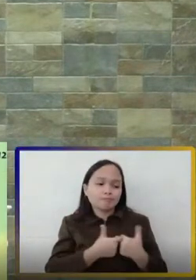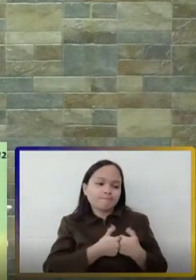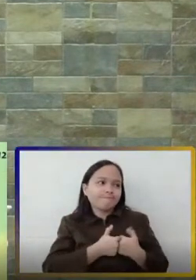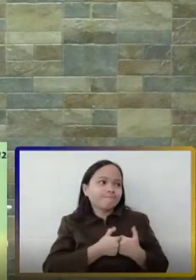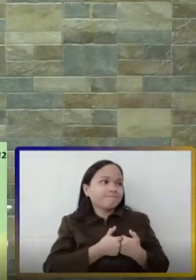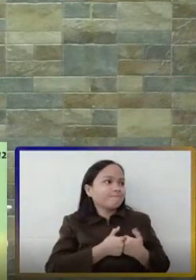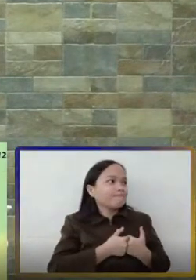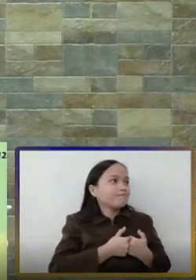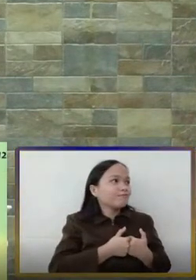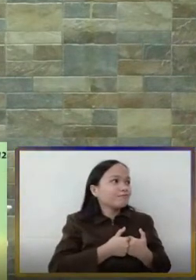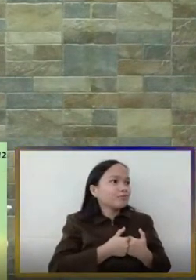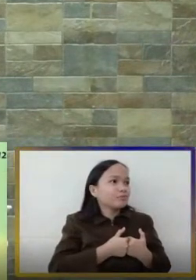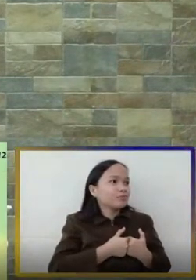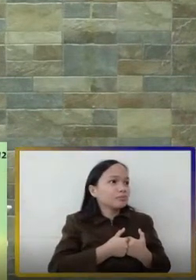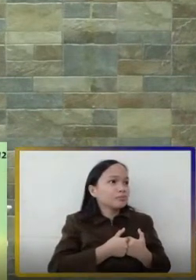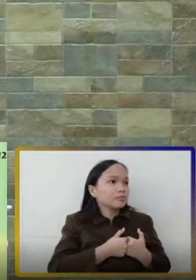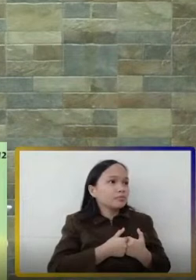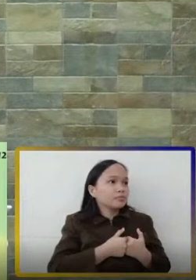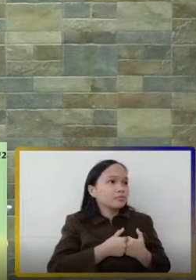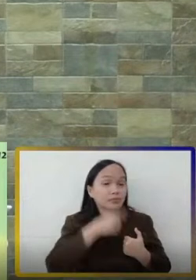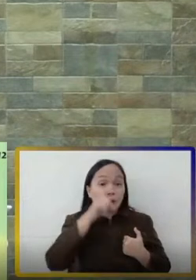relationship?